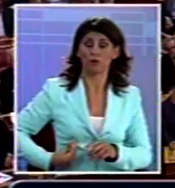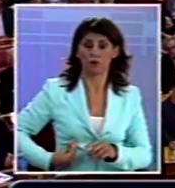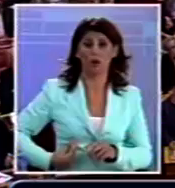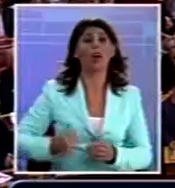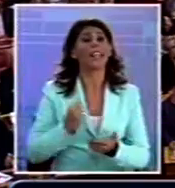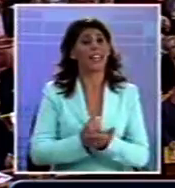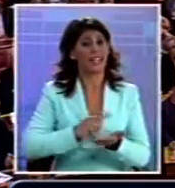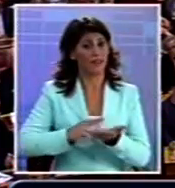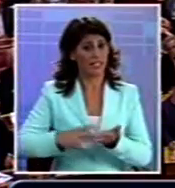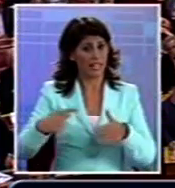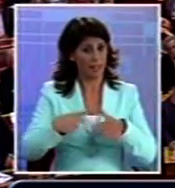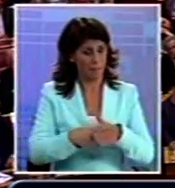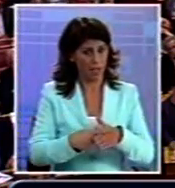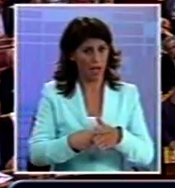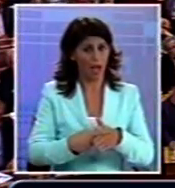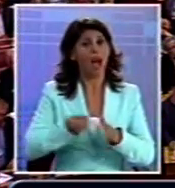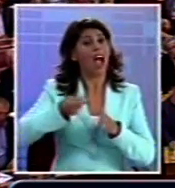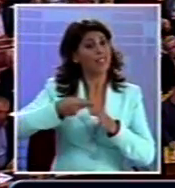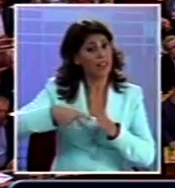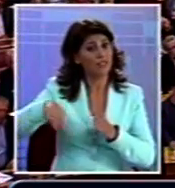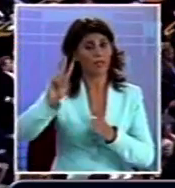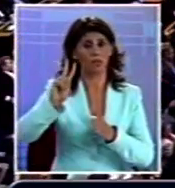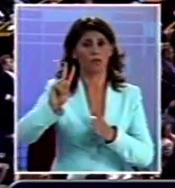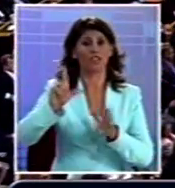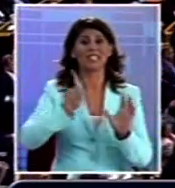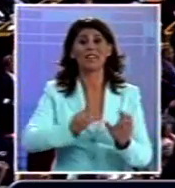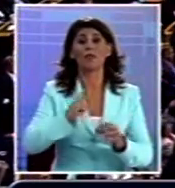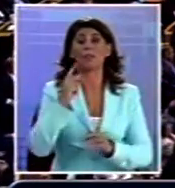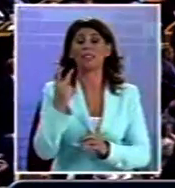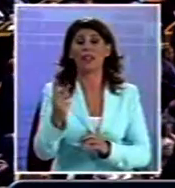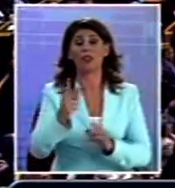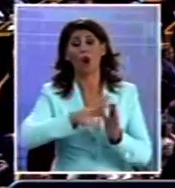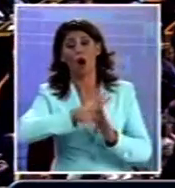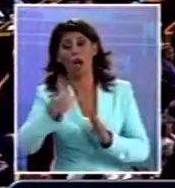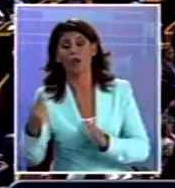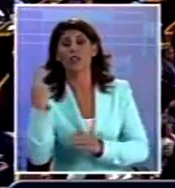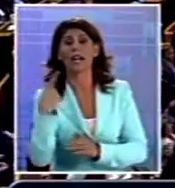και τα ασφαλιστικά ταμεία θα αυξηθούν στις 72%.